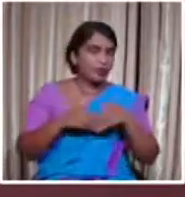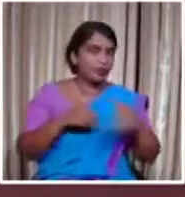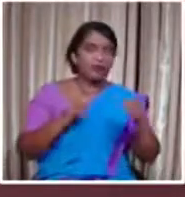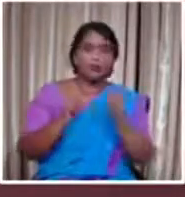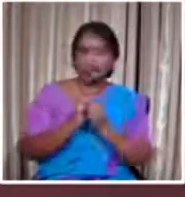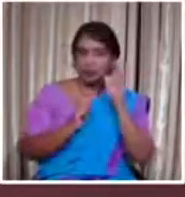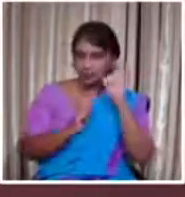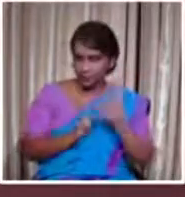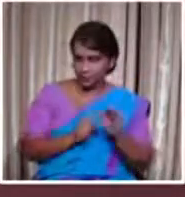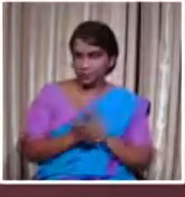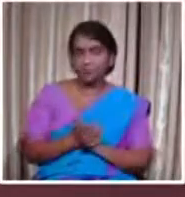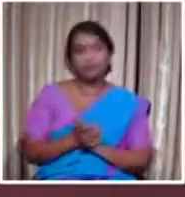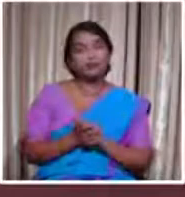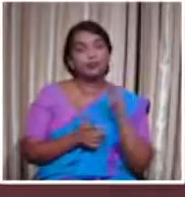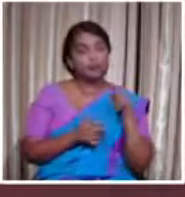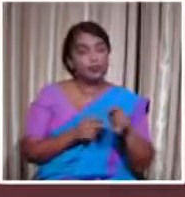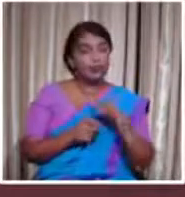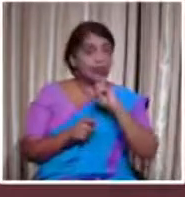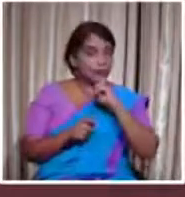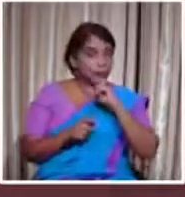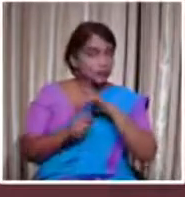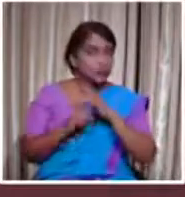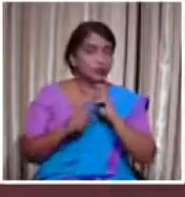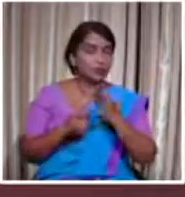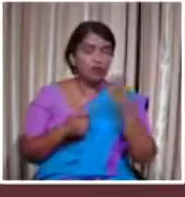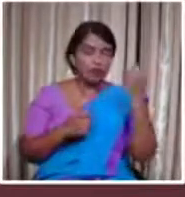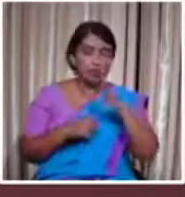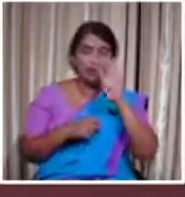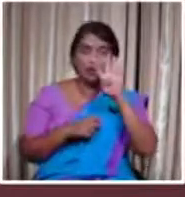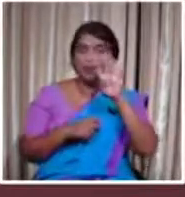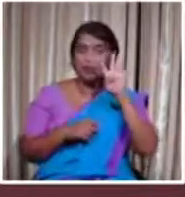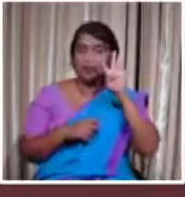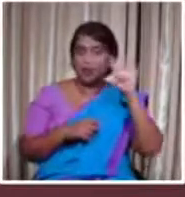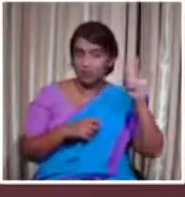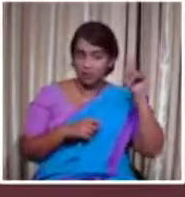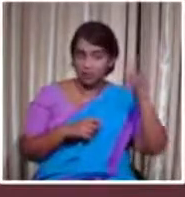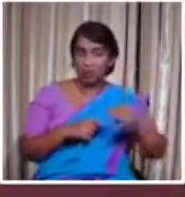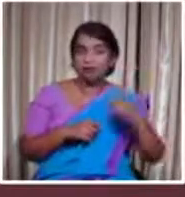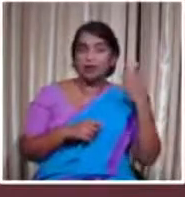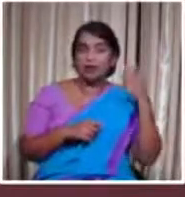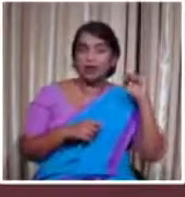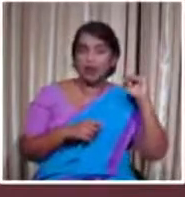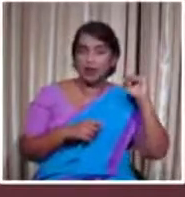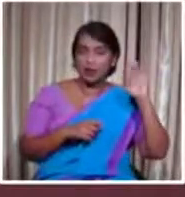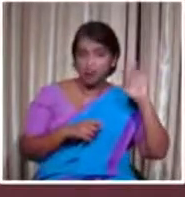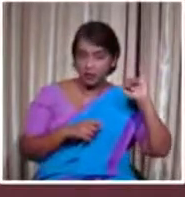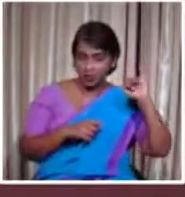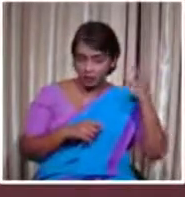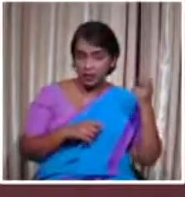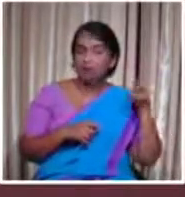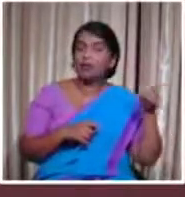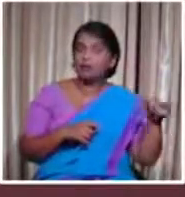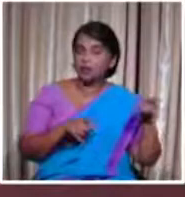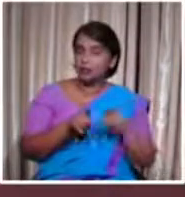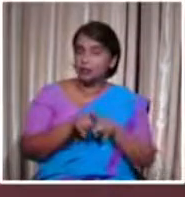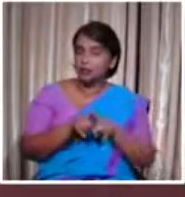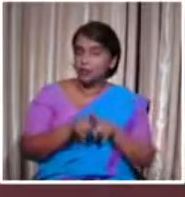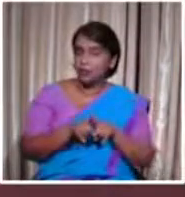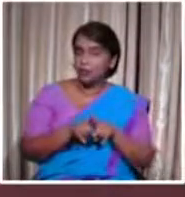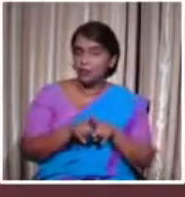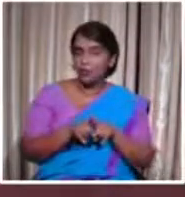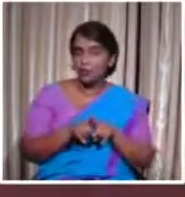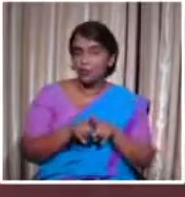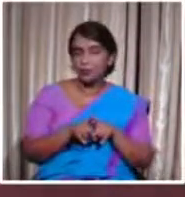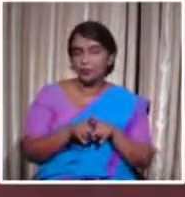ආයතනවලට සිදුව තියෙනවා. ශ්‍රේෂ්ඨාධිකරණ නඩු අංක 44/2004 දරන ද එන්වයරන්මන්ටල් ෆවුන්ඩේෂන්